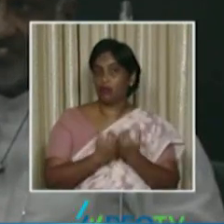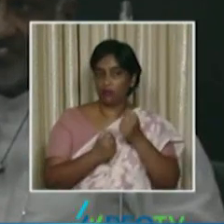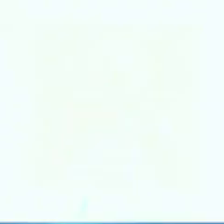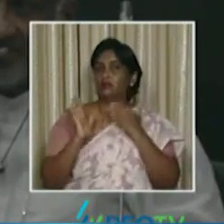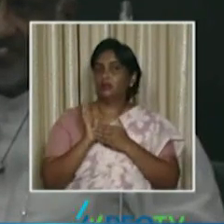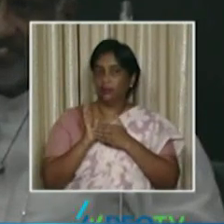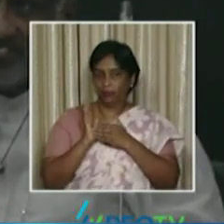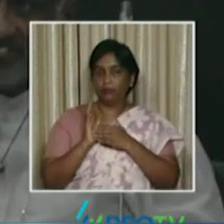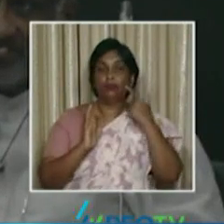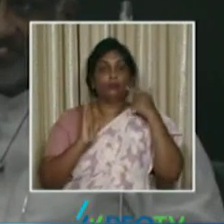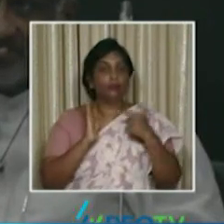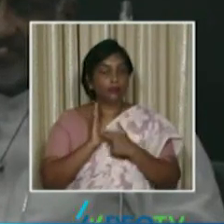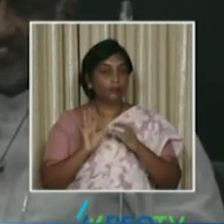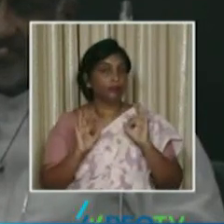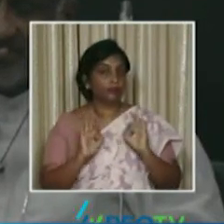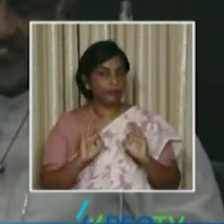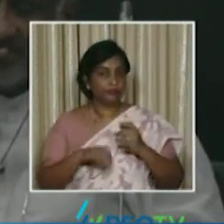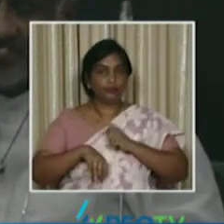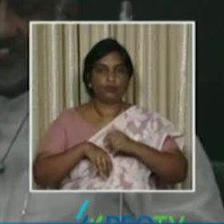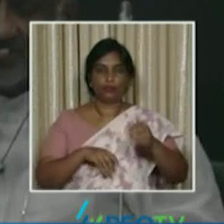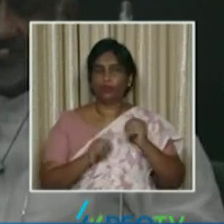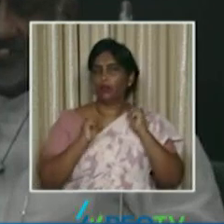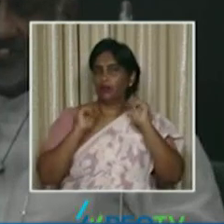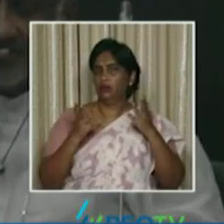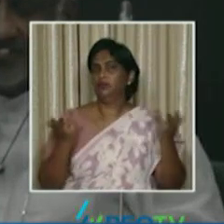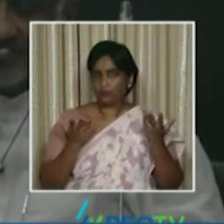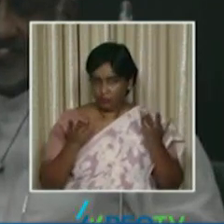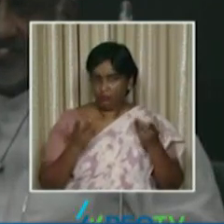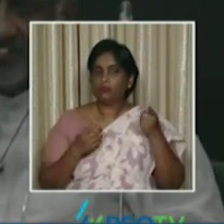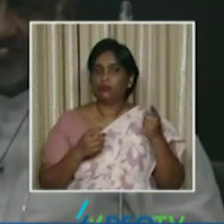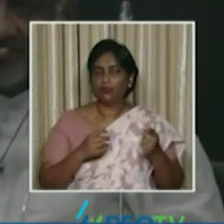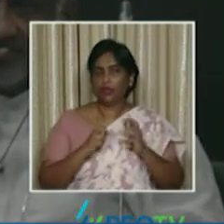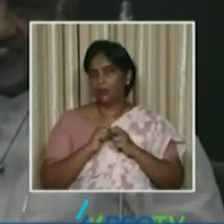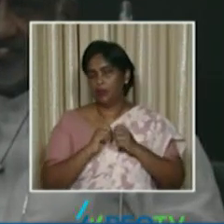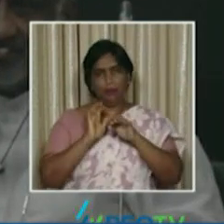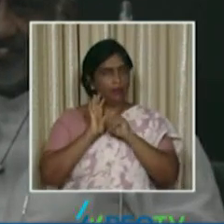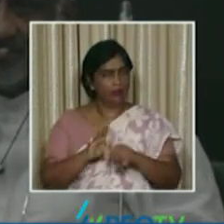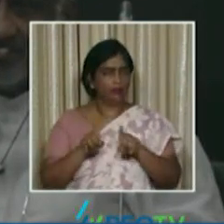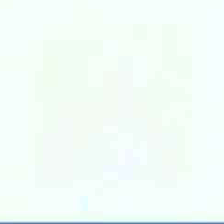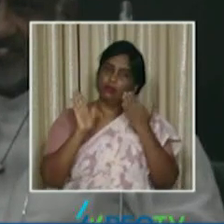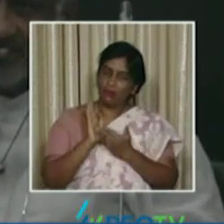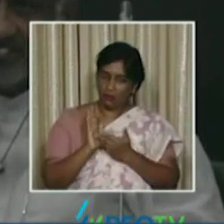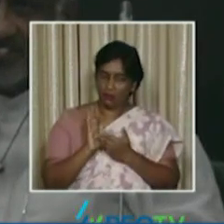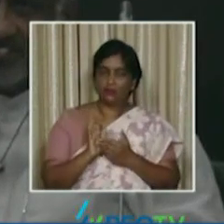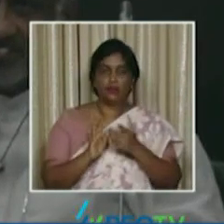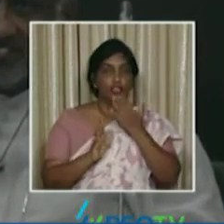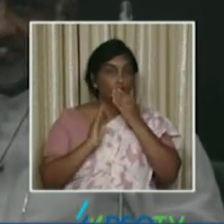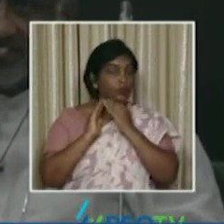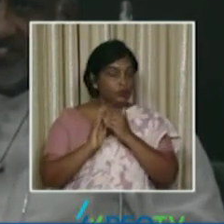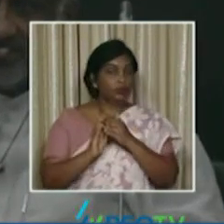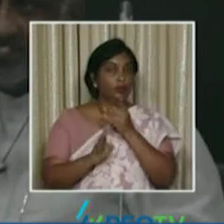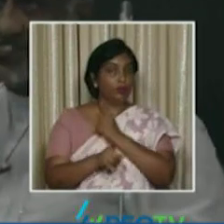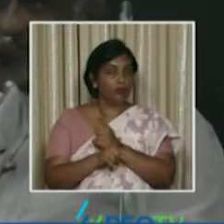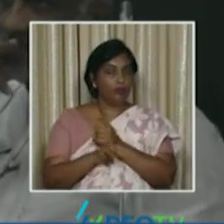සලකා බැලීමේදී විභාගයේ සූදානම්ීමේ කාලයේ ප්‍රමාණ නොවීමෙන් විය හැකි අසාධාරණ සැලකිල්ලටගෙන පාසල්